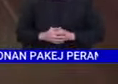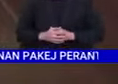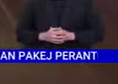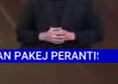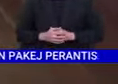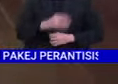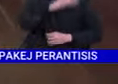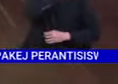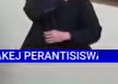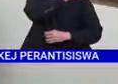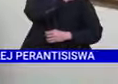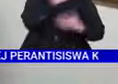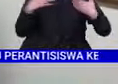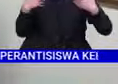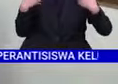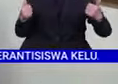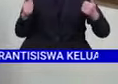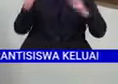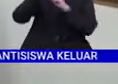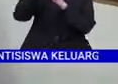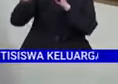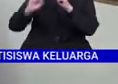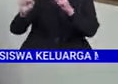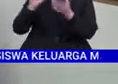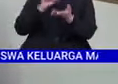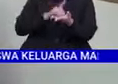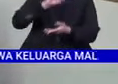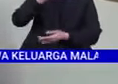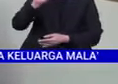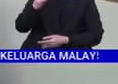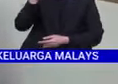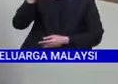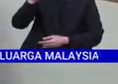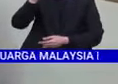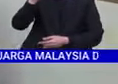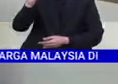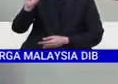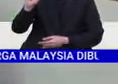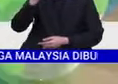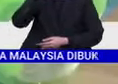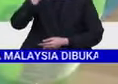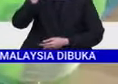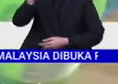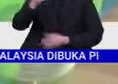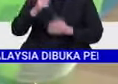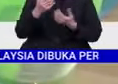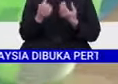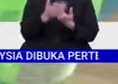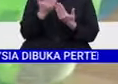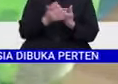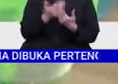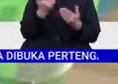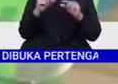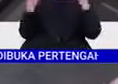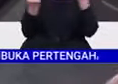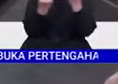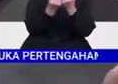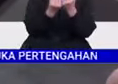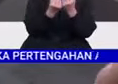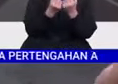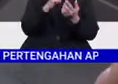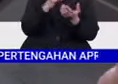pegawai pejabat kesehatan Sandakan adopte Johari uang besar berkata usaha ini memudahkan golongan terlibat